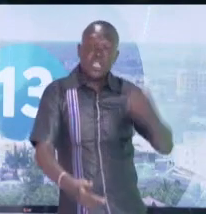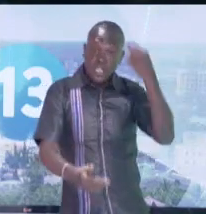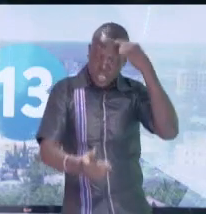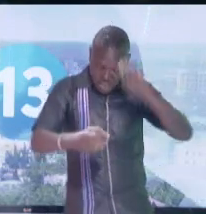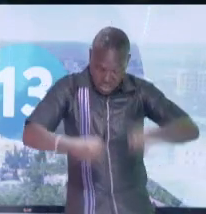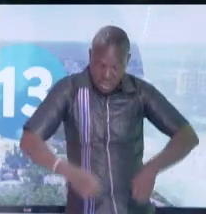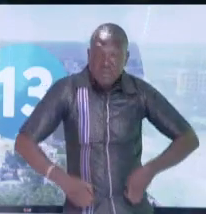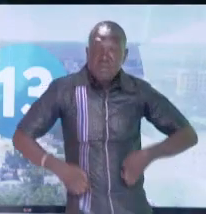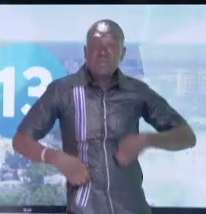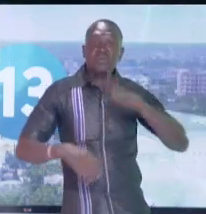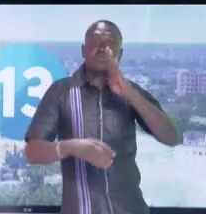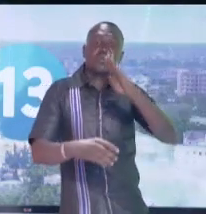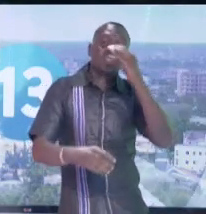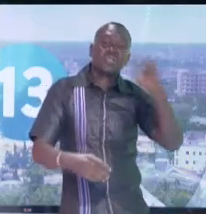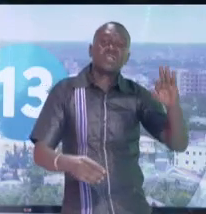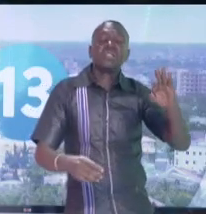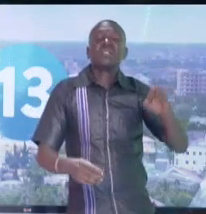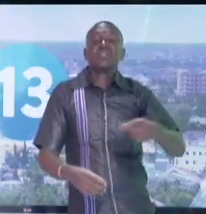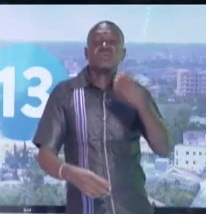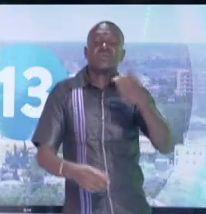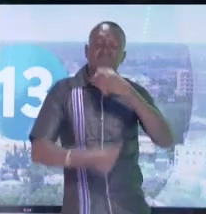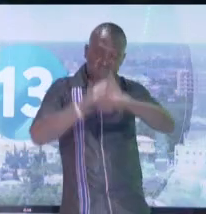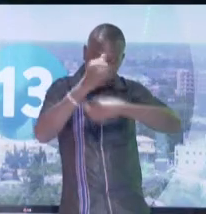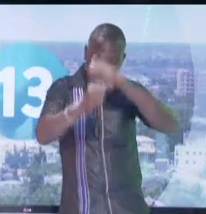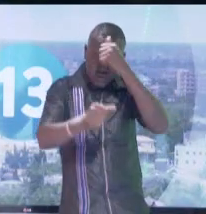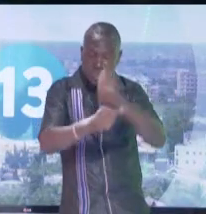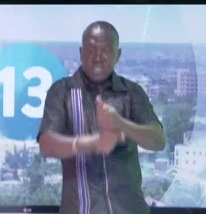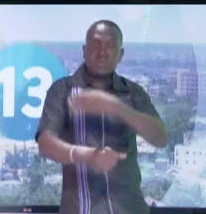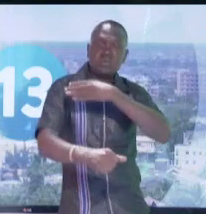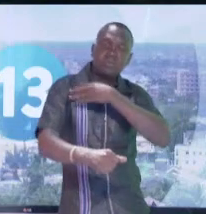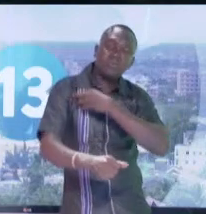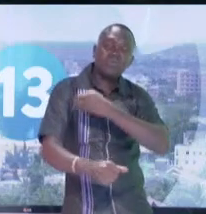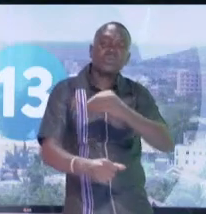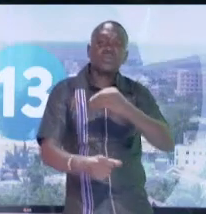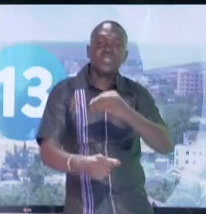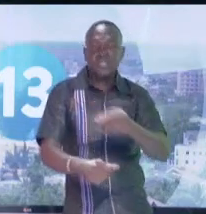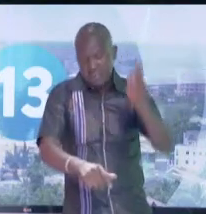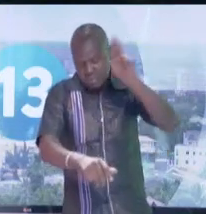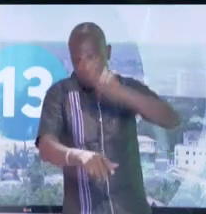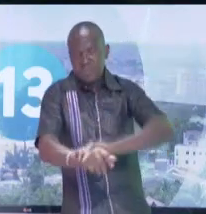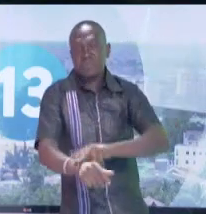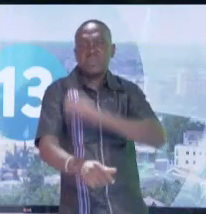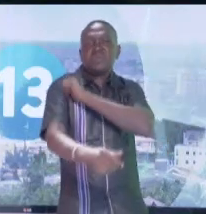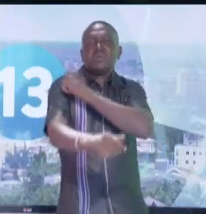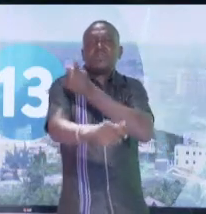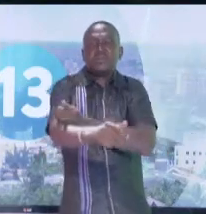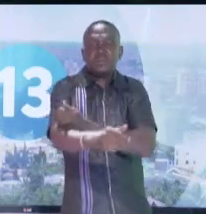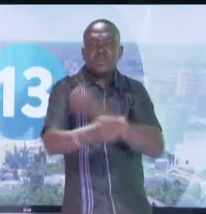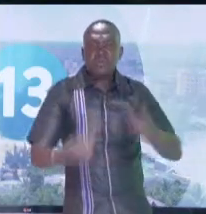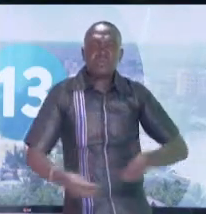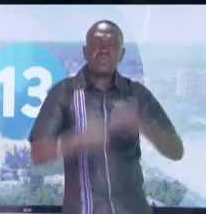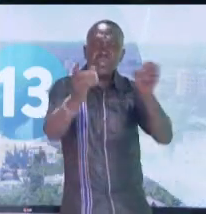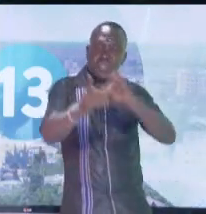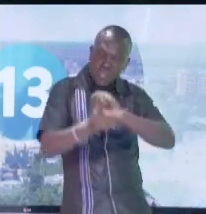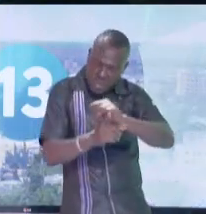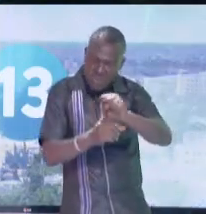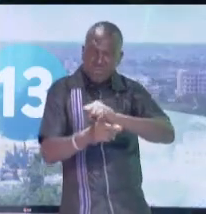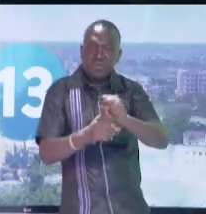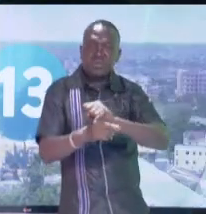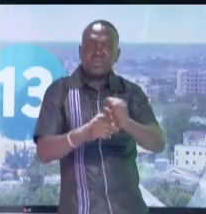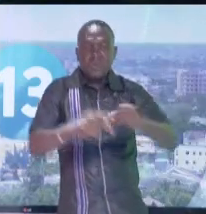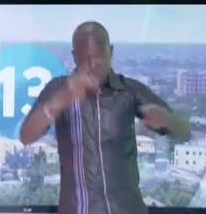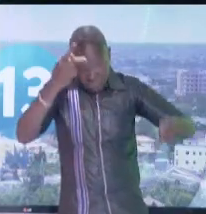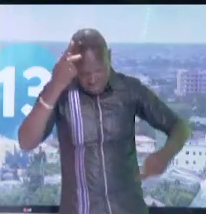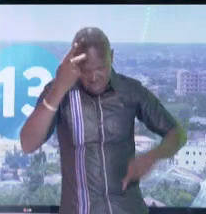au Burkina il y a à peine une année. Une volonté affichée des autorités d'offrir des soins plus pointus aux patients souffrant